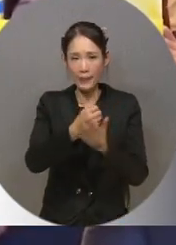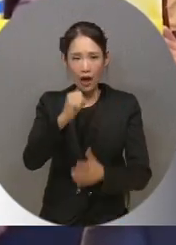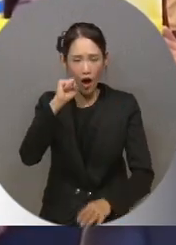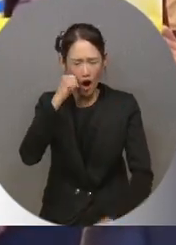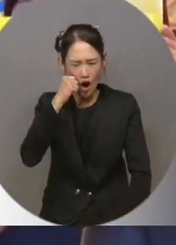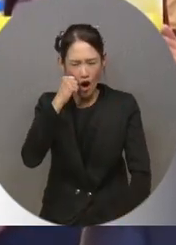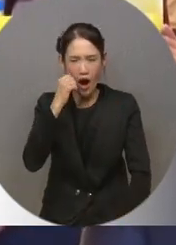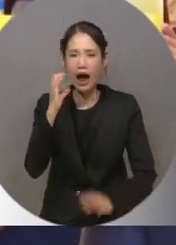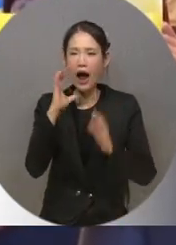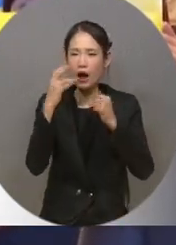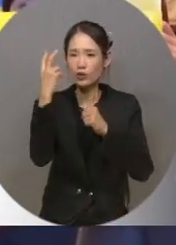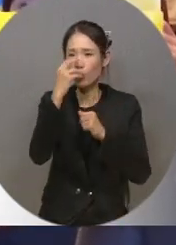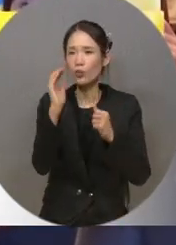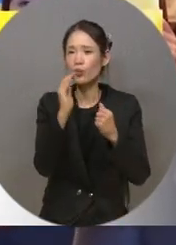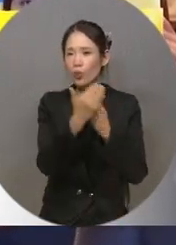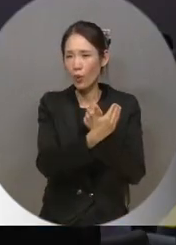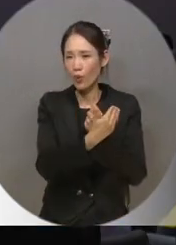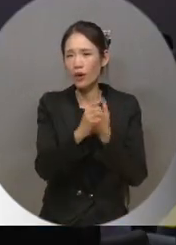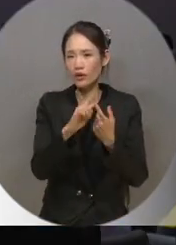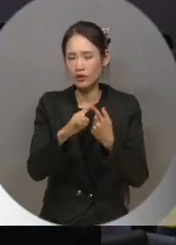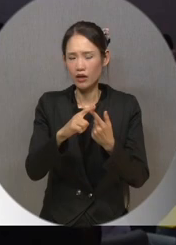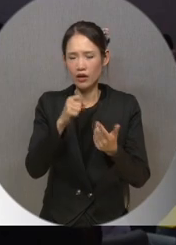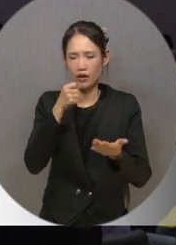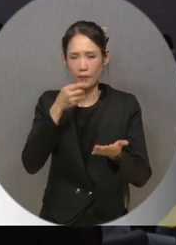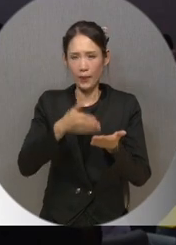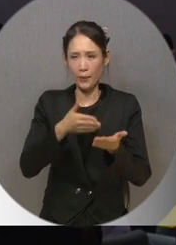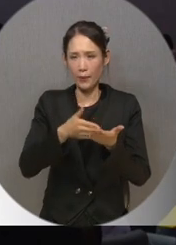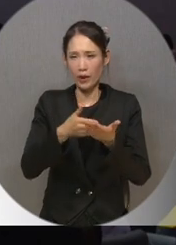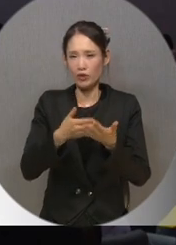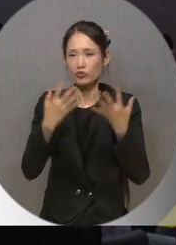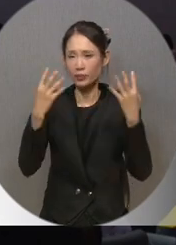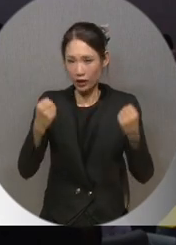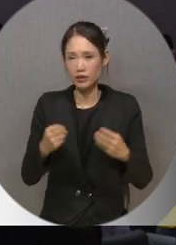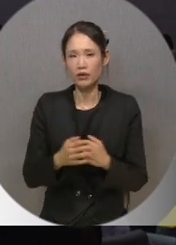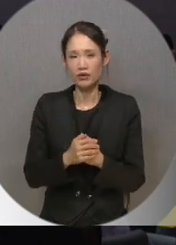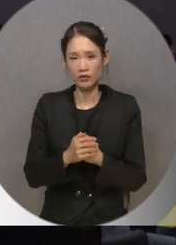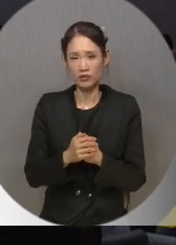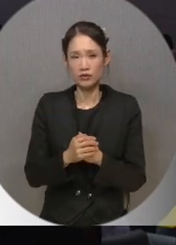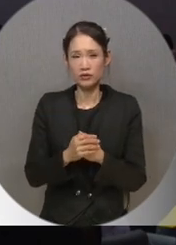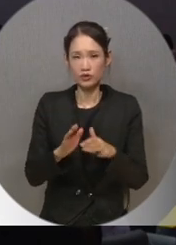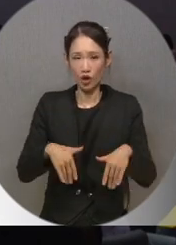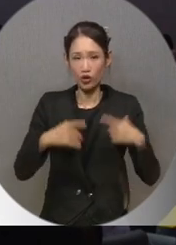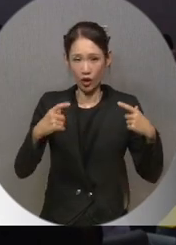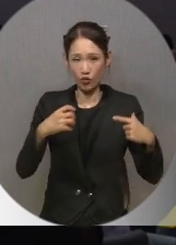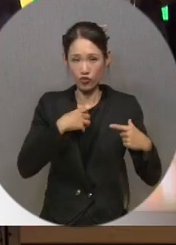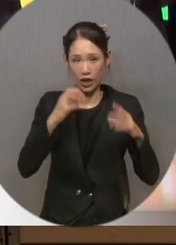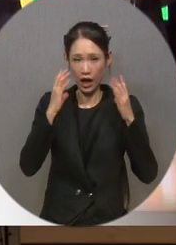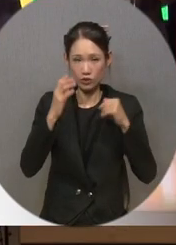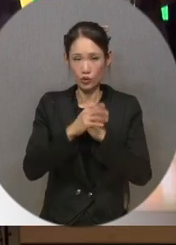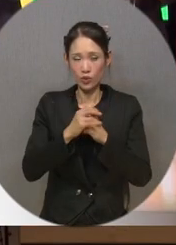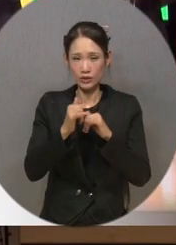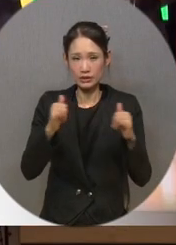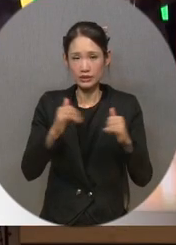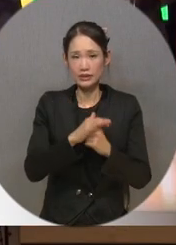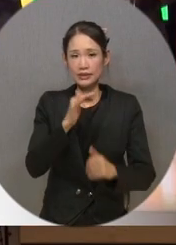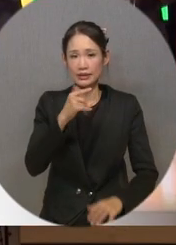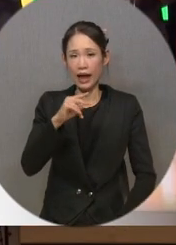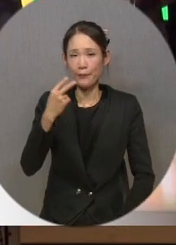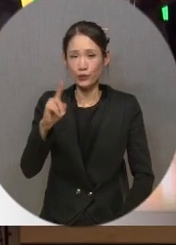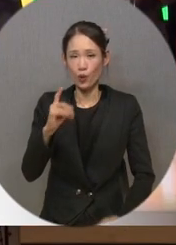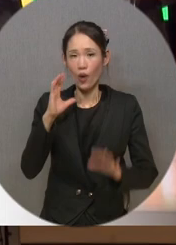목소리가 높아지고 있습니다 전남도는 위기아동 돌봄 인적 안정망 구축을 위한 남도아의